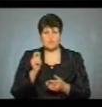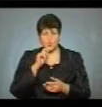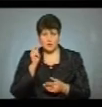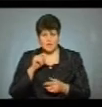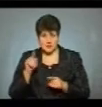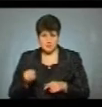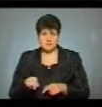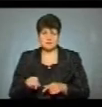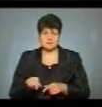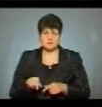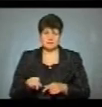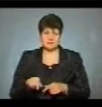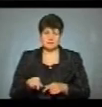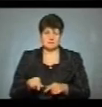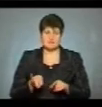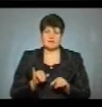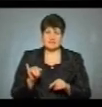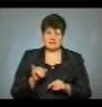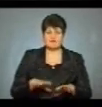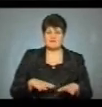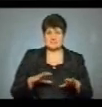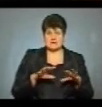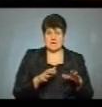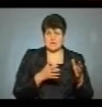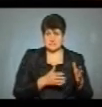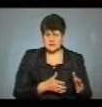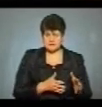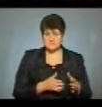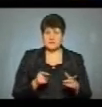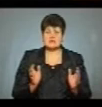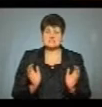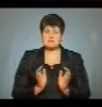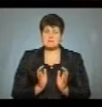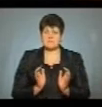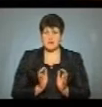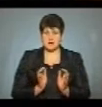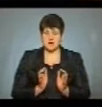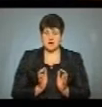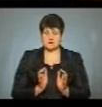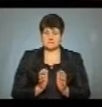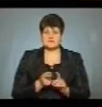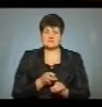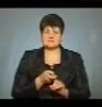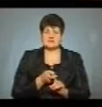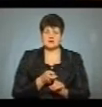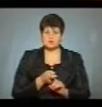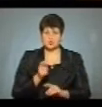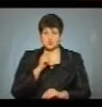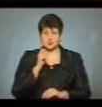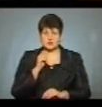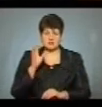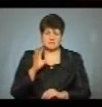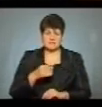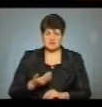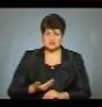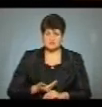українських, зокрема, так і в австралійських. Він зберігав зв'язок з Україною все